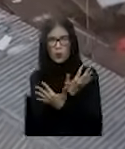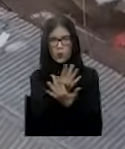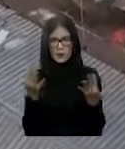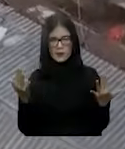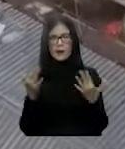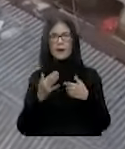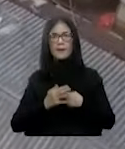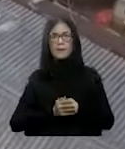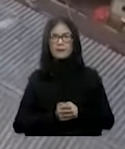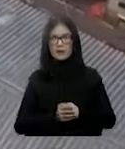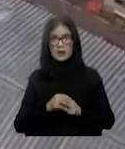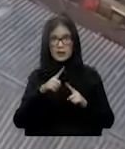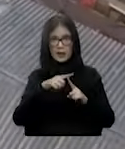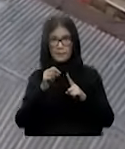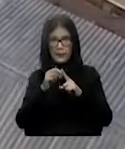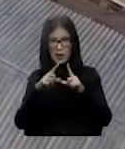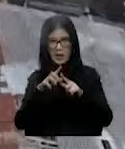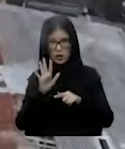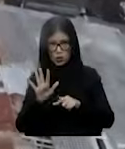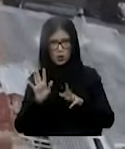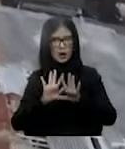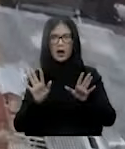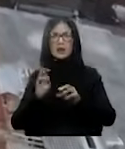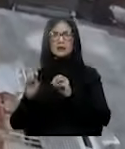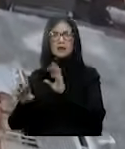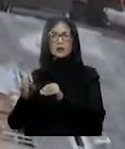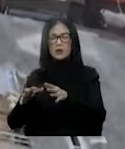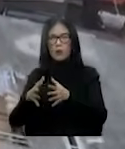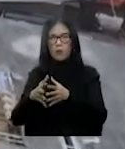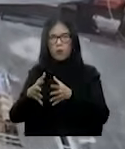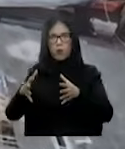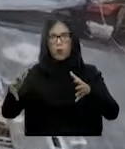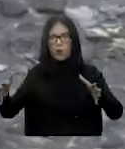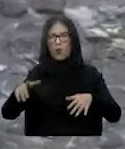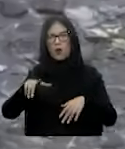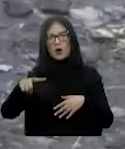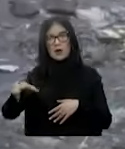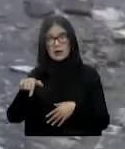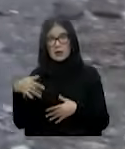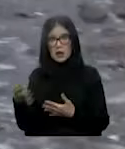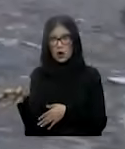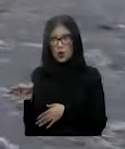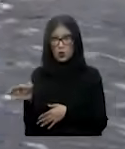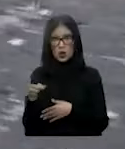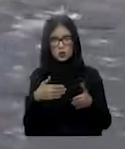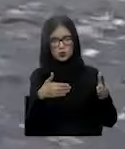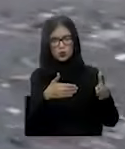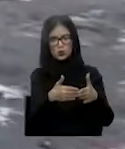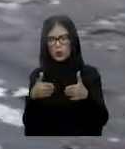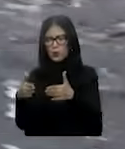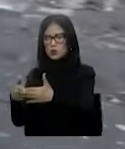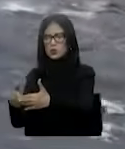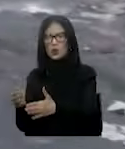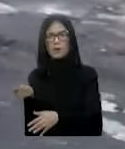Tak hanya di TPA, tumpukan sampah juga terlihat di sejumlah kecamatan dan sudut kota. Salah satunya di Pasar Kemiri, Kota